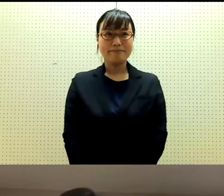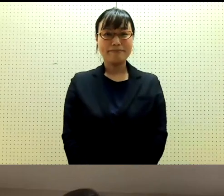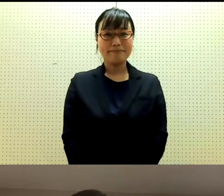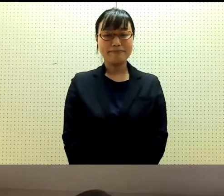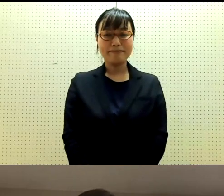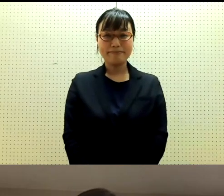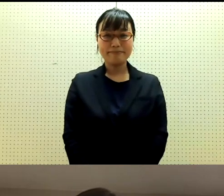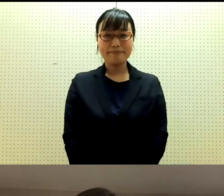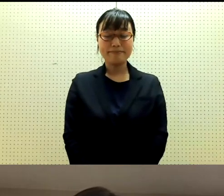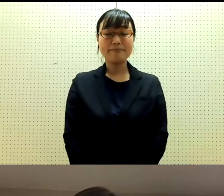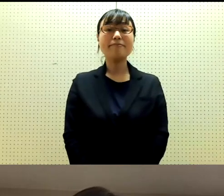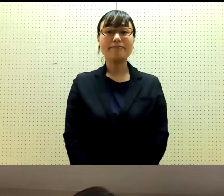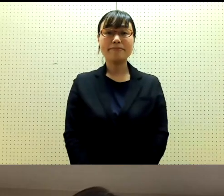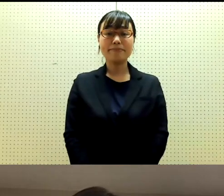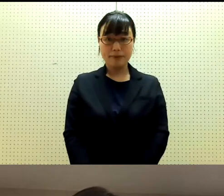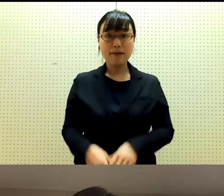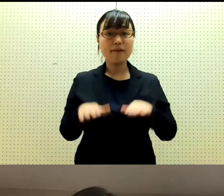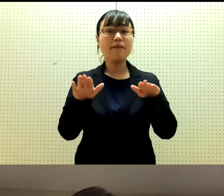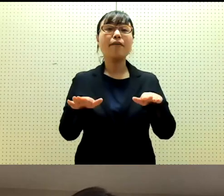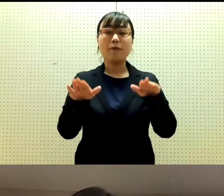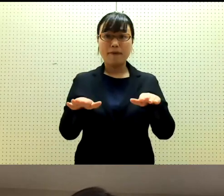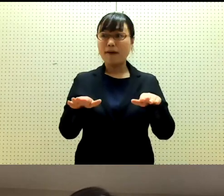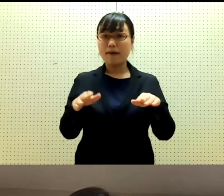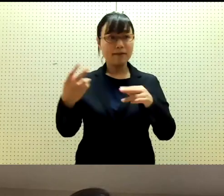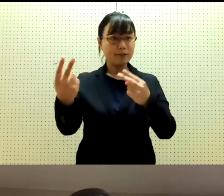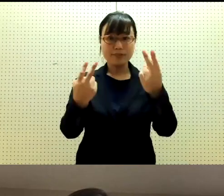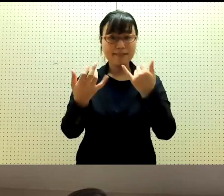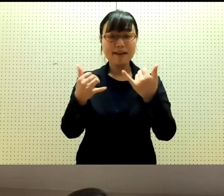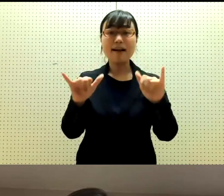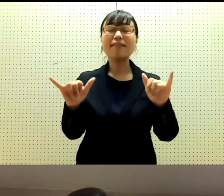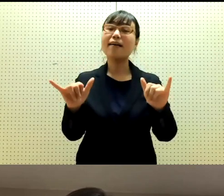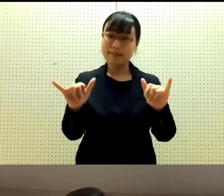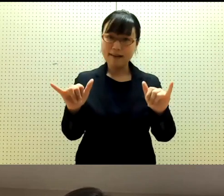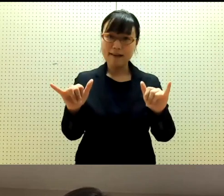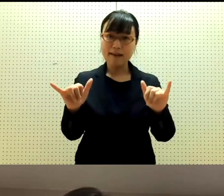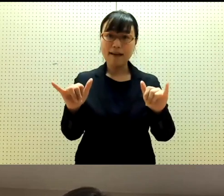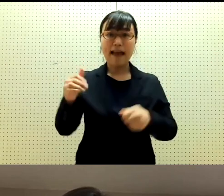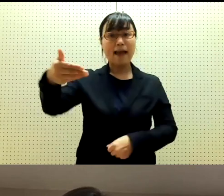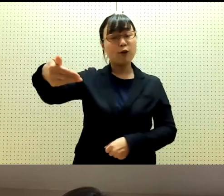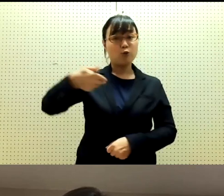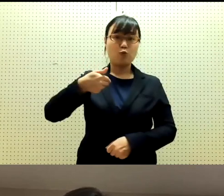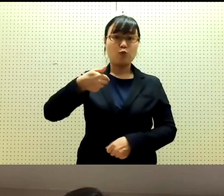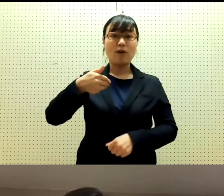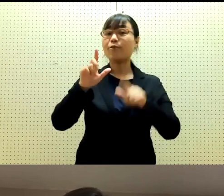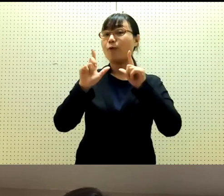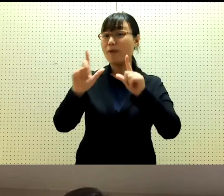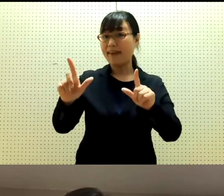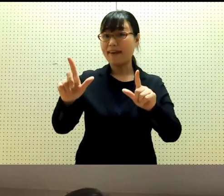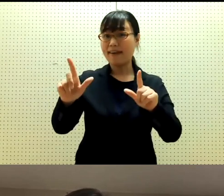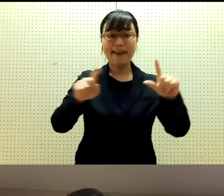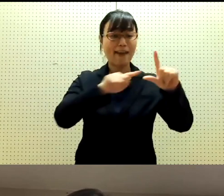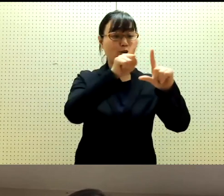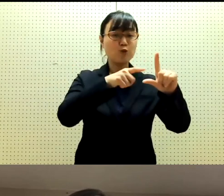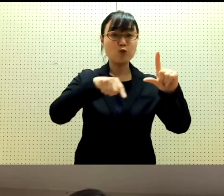なお本日は視聴されている方々から Q&A の機能を使って質問を受け付